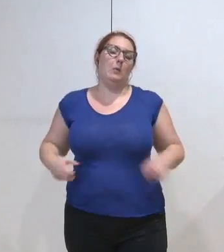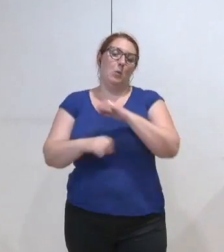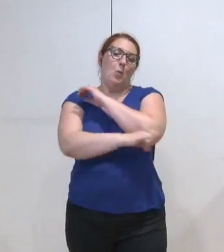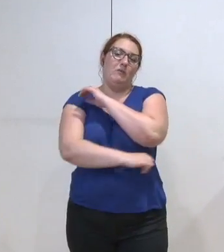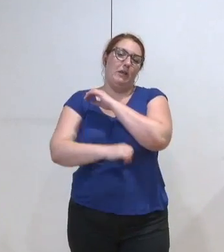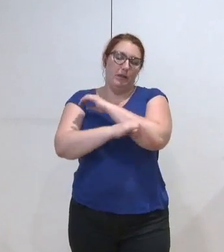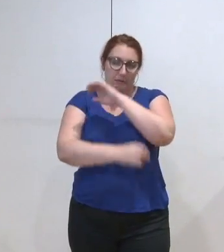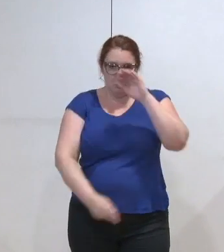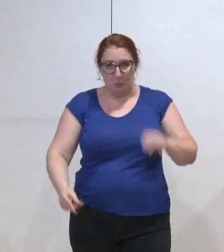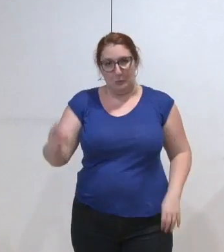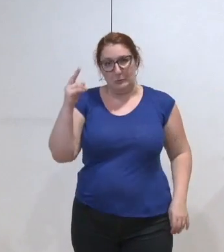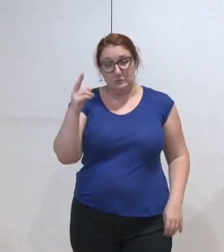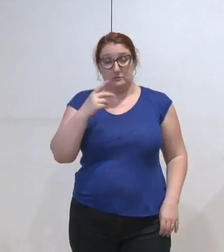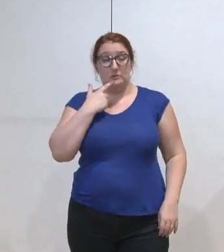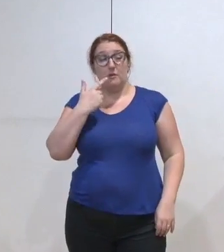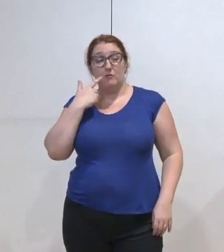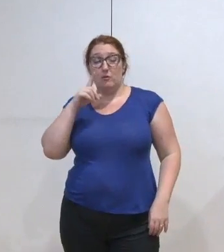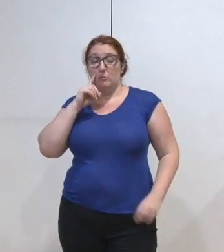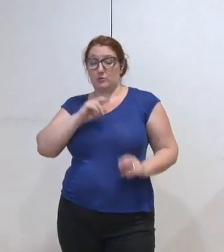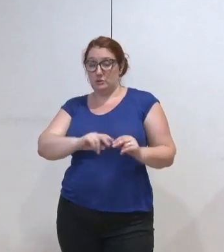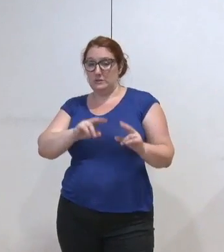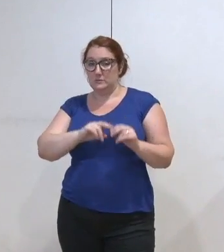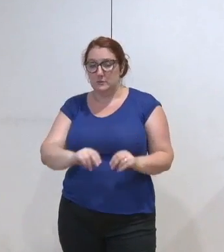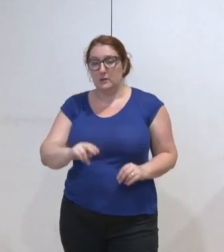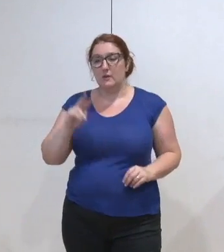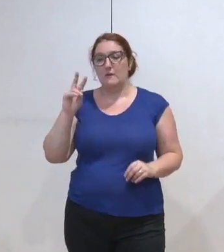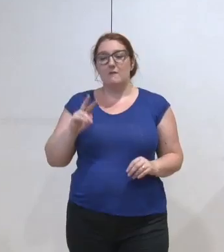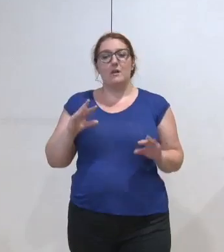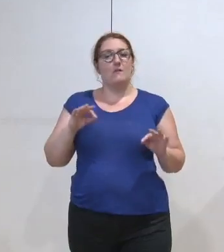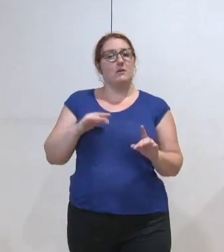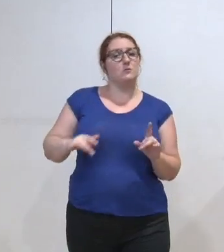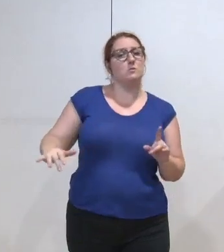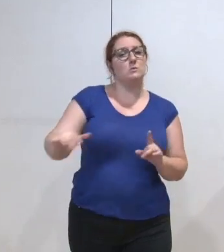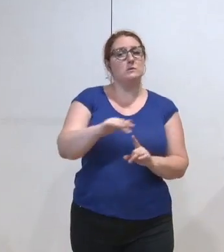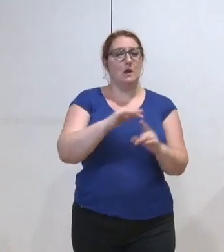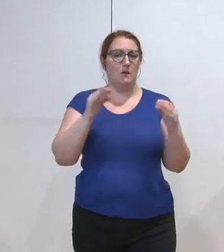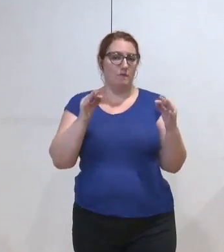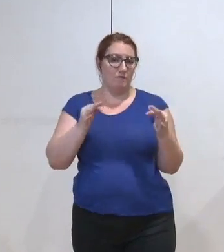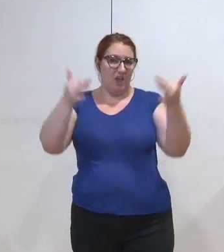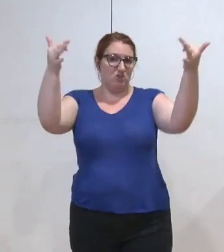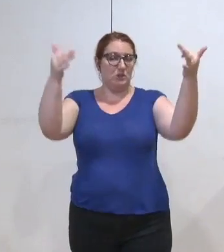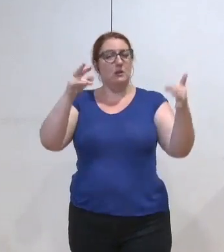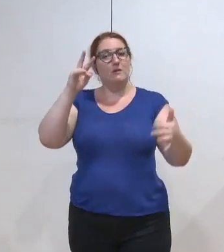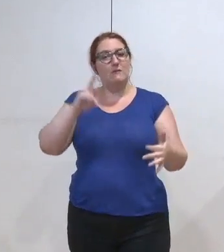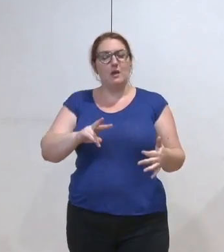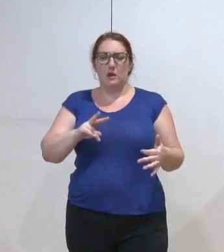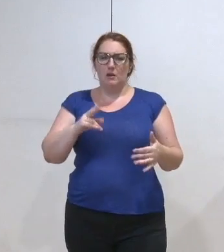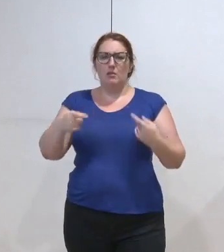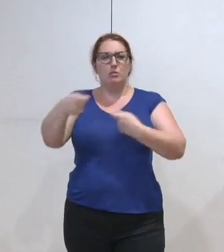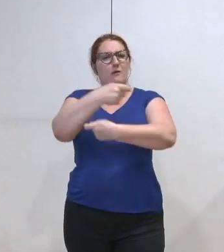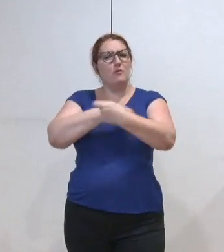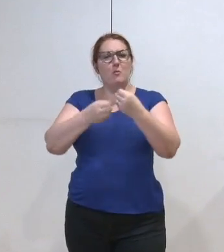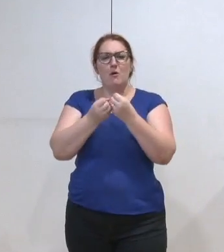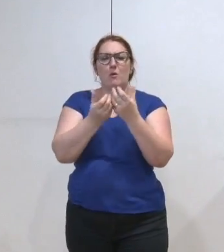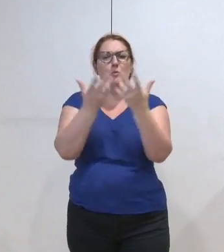là-dessus c'est donc une ville qui reste socialement fragile malgré un fort développement économique on a 22